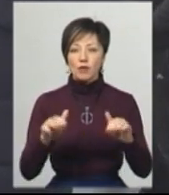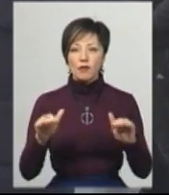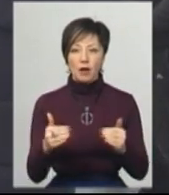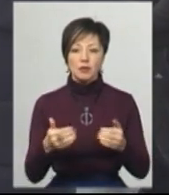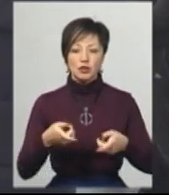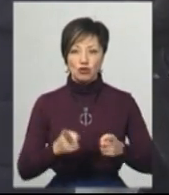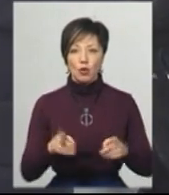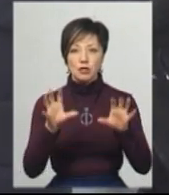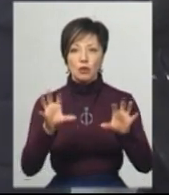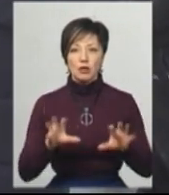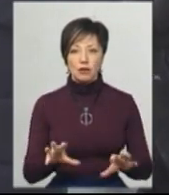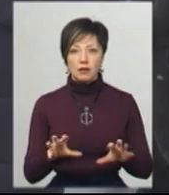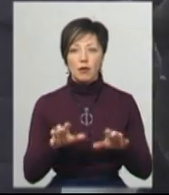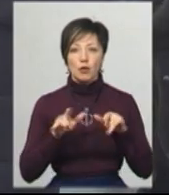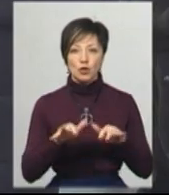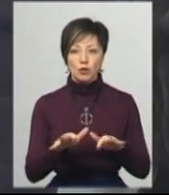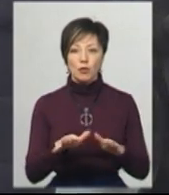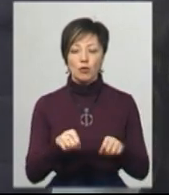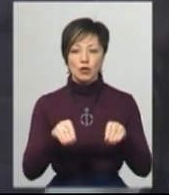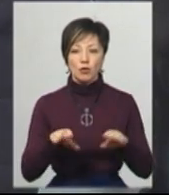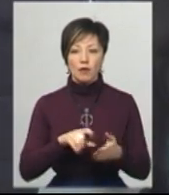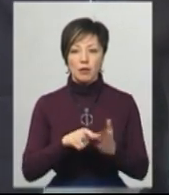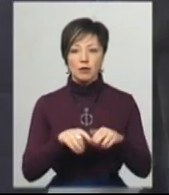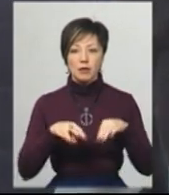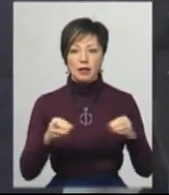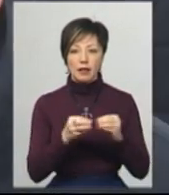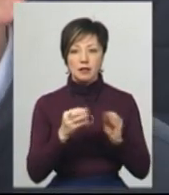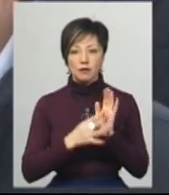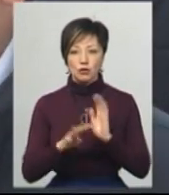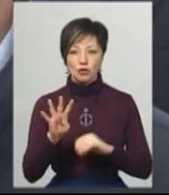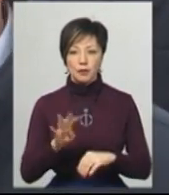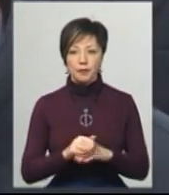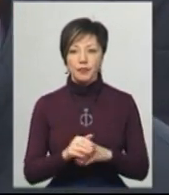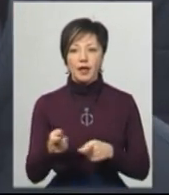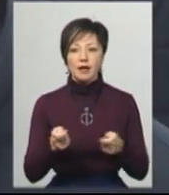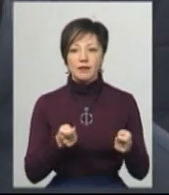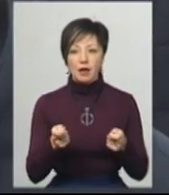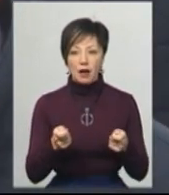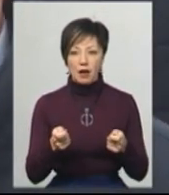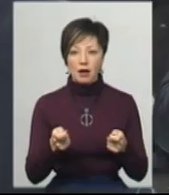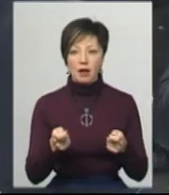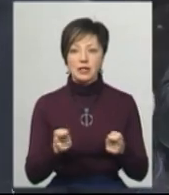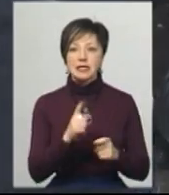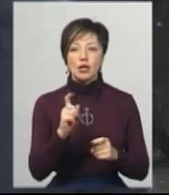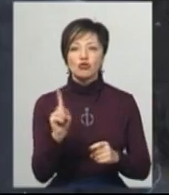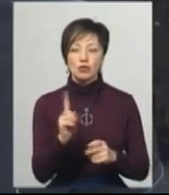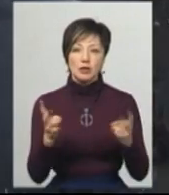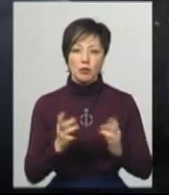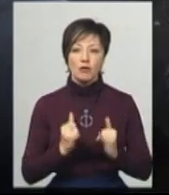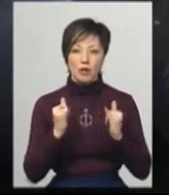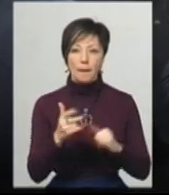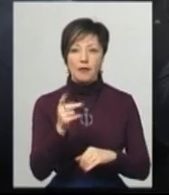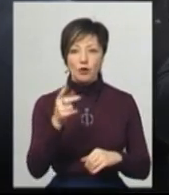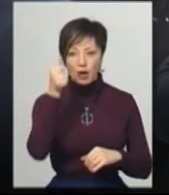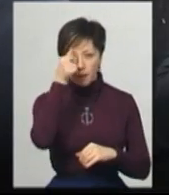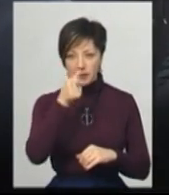чинного законодавства, в рамках постанови Кабінету міністрів 1094. Керівника за що то потрібно поважати. Півтора місяці вона